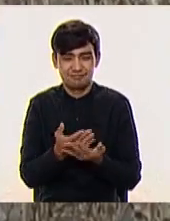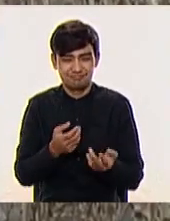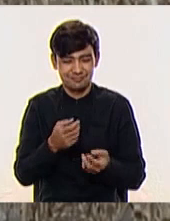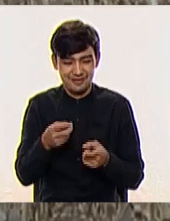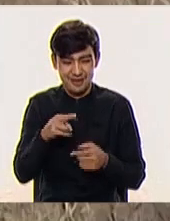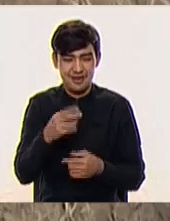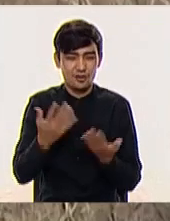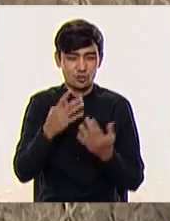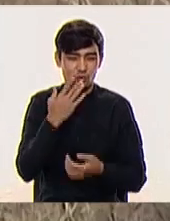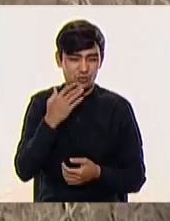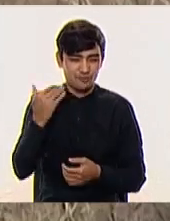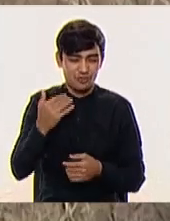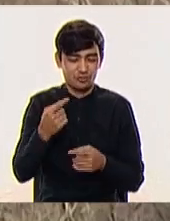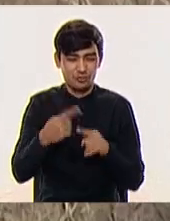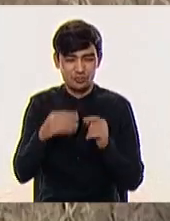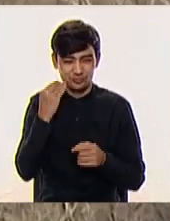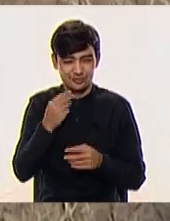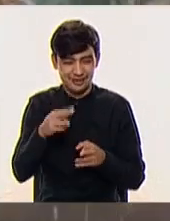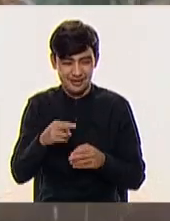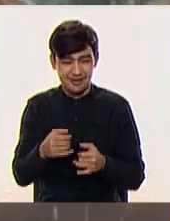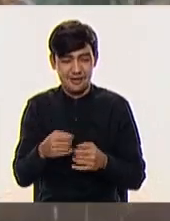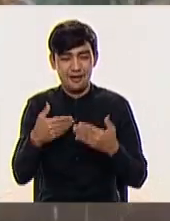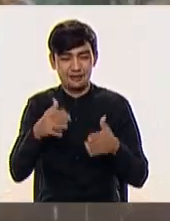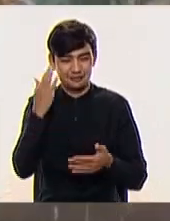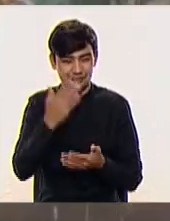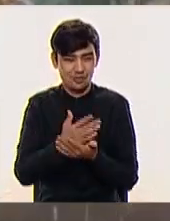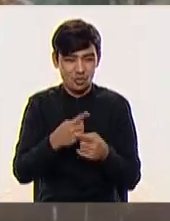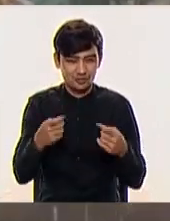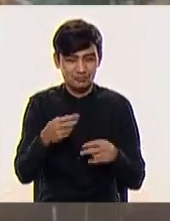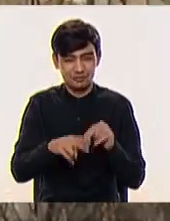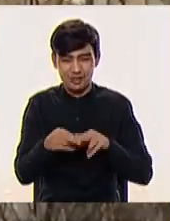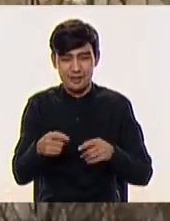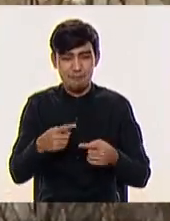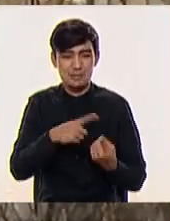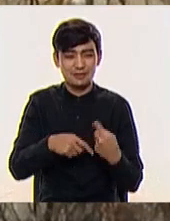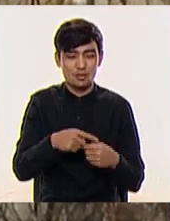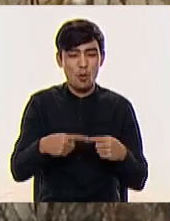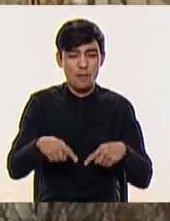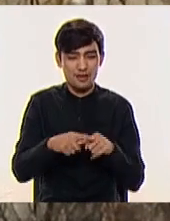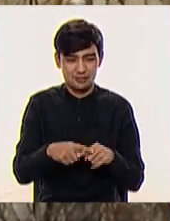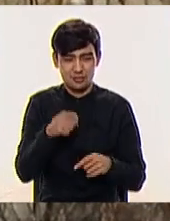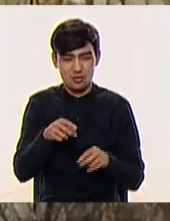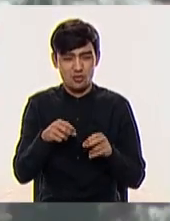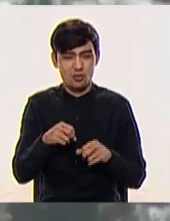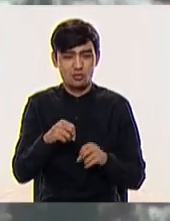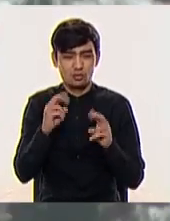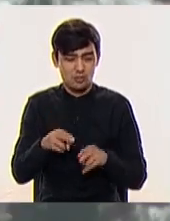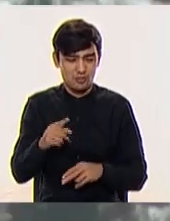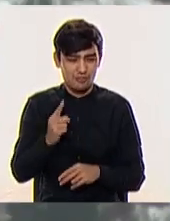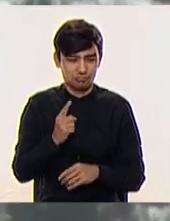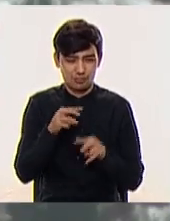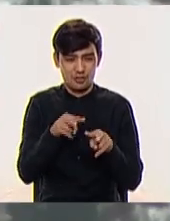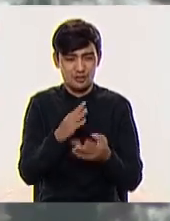туристических объектов. Почему власти никак не могут расстаться с затеей строительства бизнес-объектов на особо охраняемых